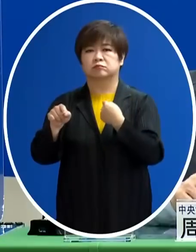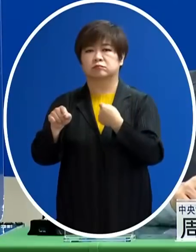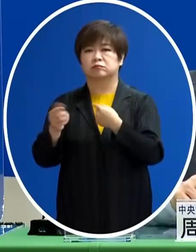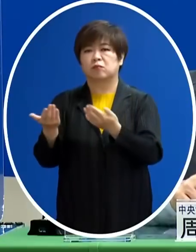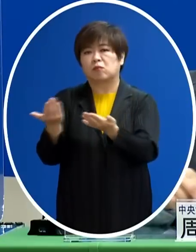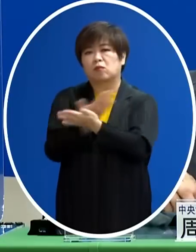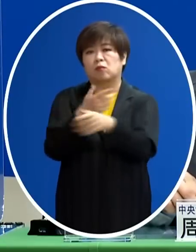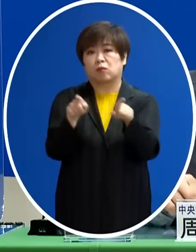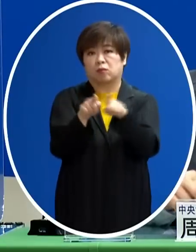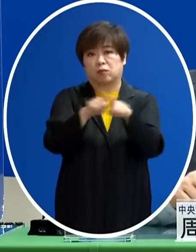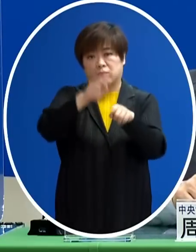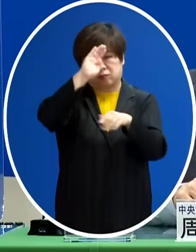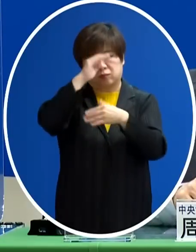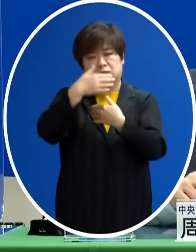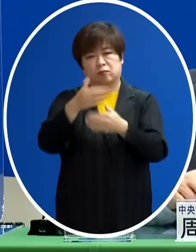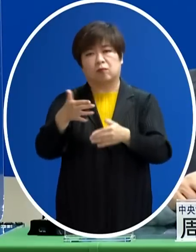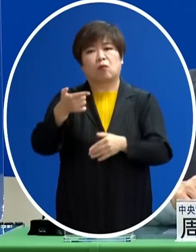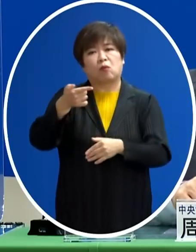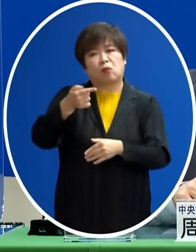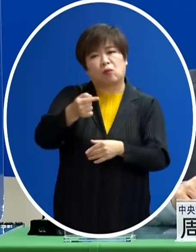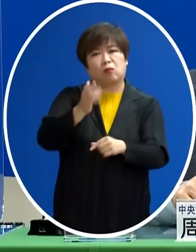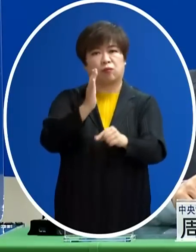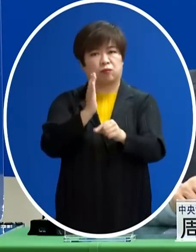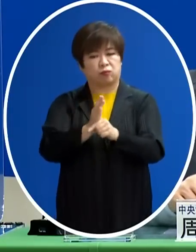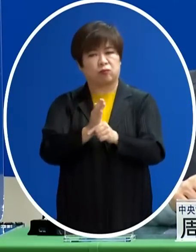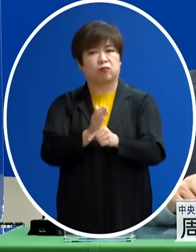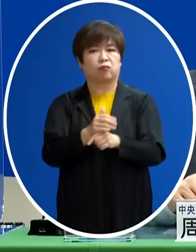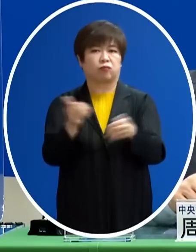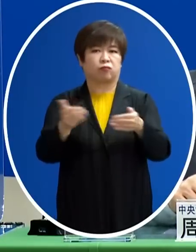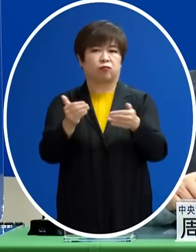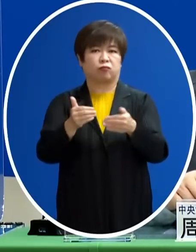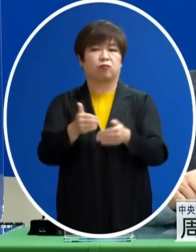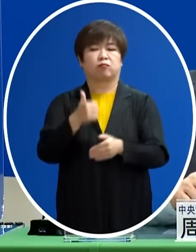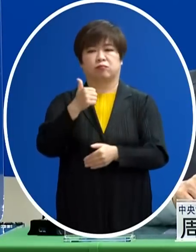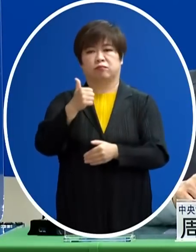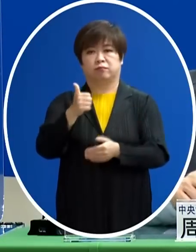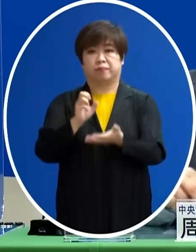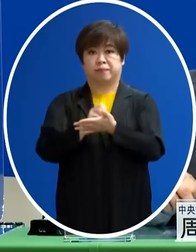到一般的病房去继续治疗，所以这位的病况也已经有改善。以上报告。